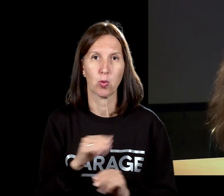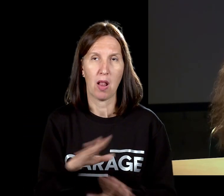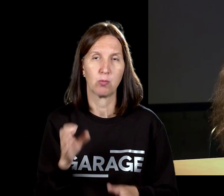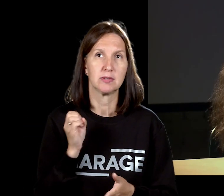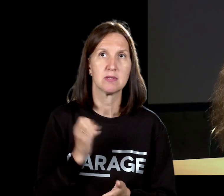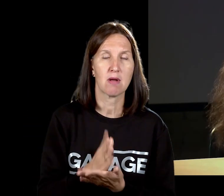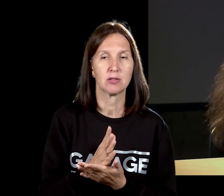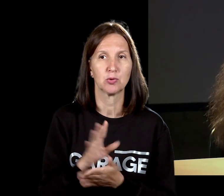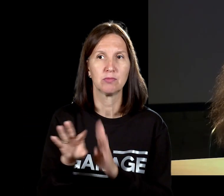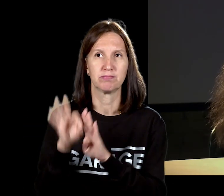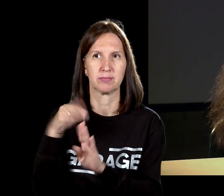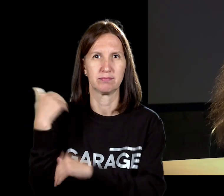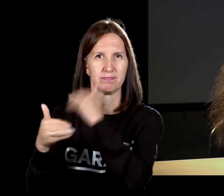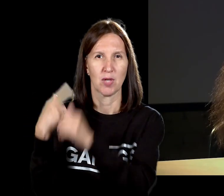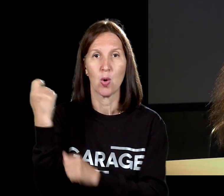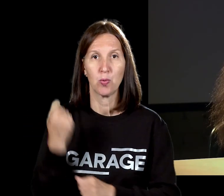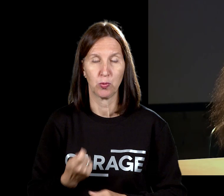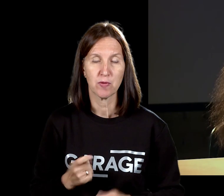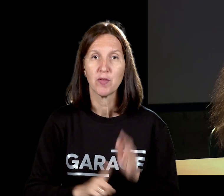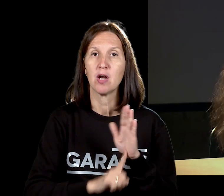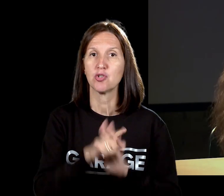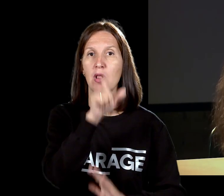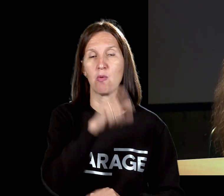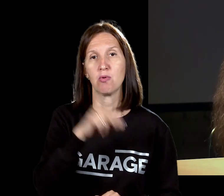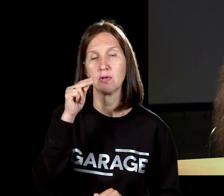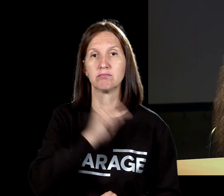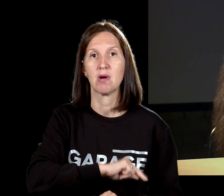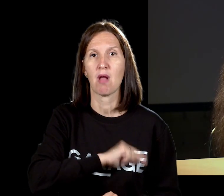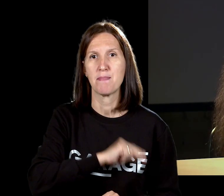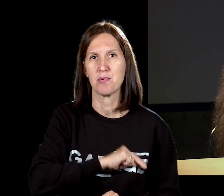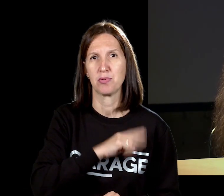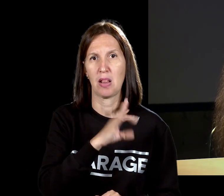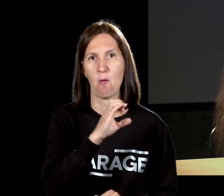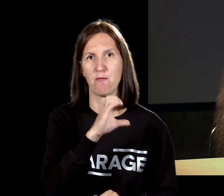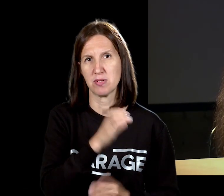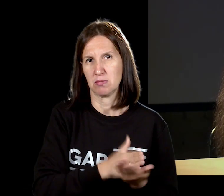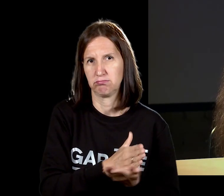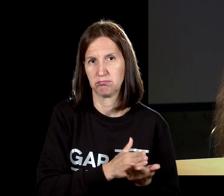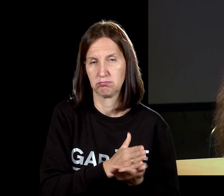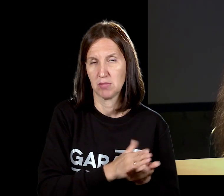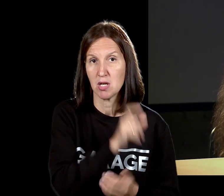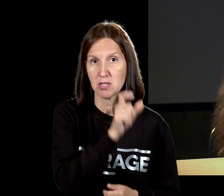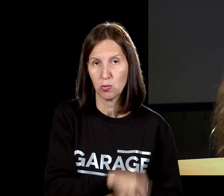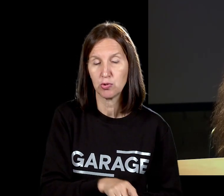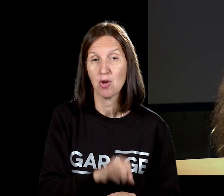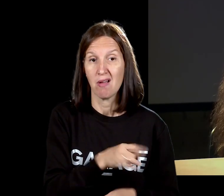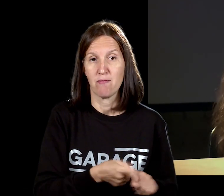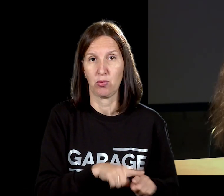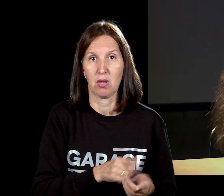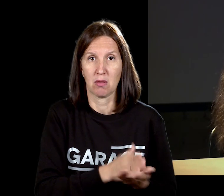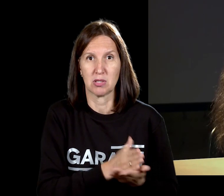ему не удалось сразу заняться карьерой художника, поэтому он проработал какое-то время клерком. И эта работа клерком довела его